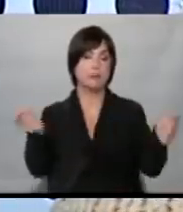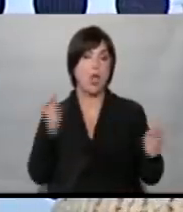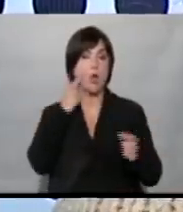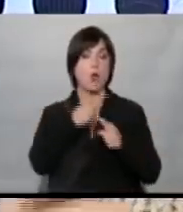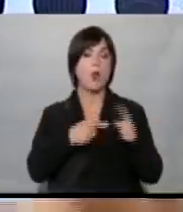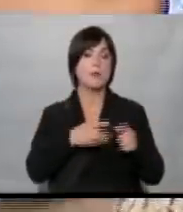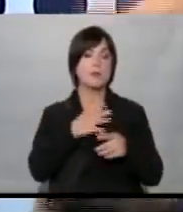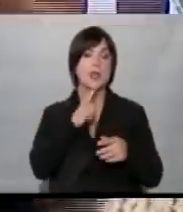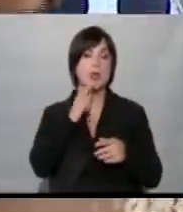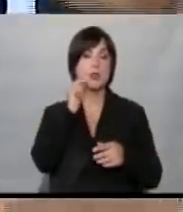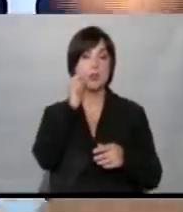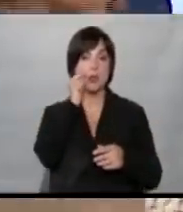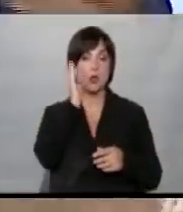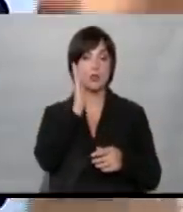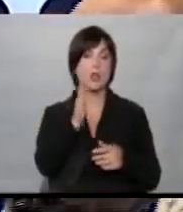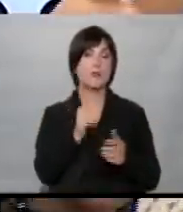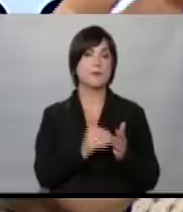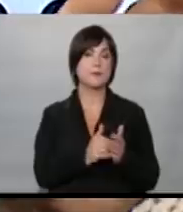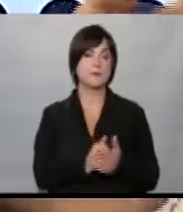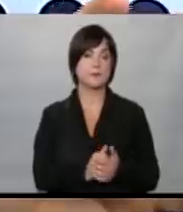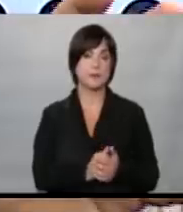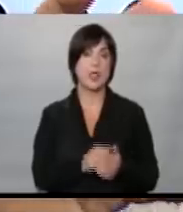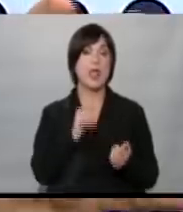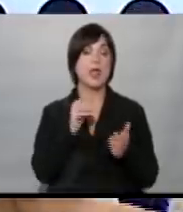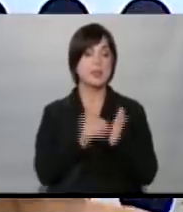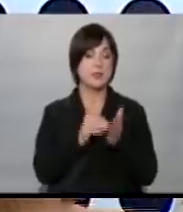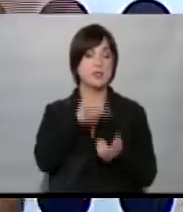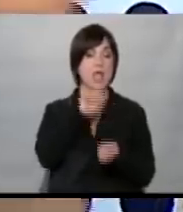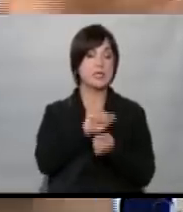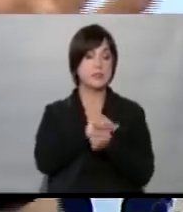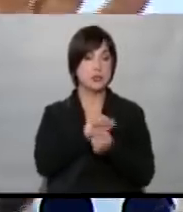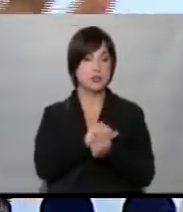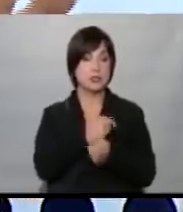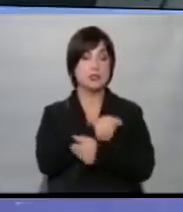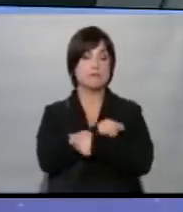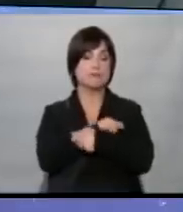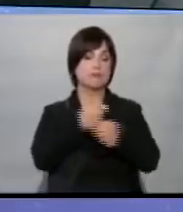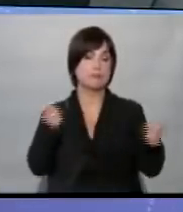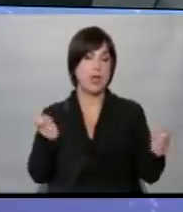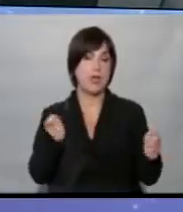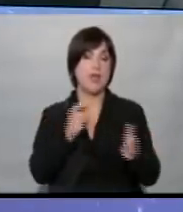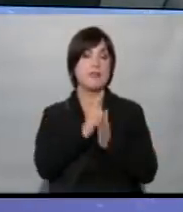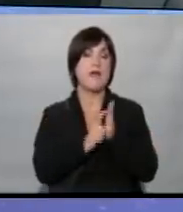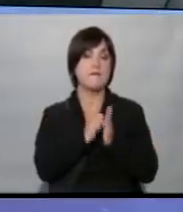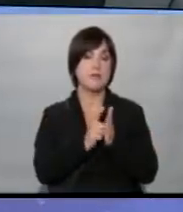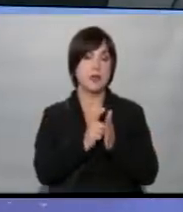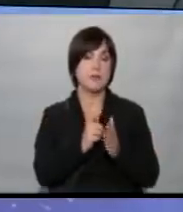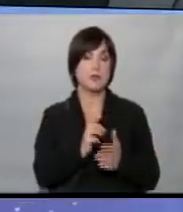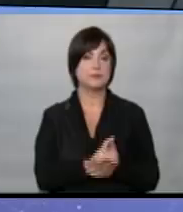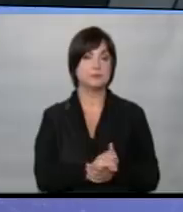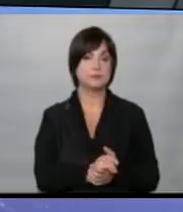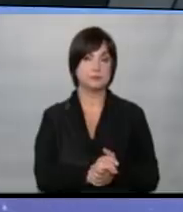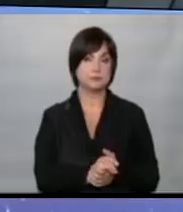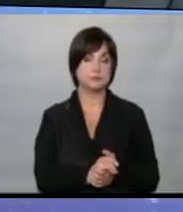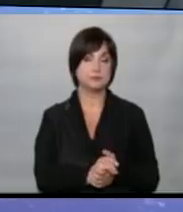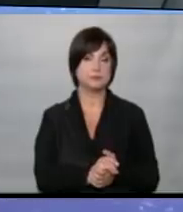дел од популацијата што беше... Требаше вака под... да се испечати и да се испрати да, на време. Сепак сметам јас дека тоа... Може